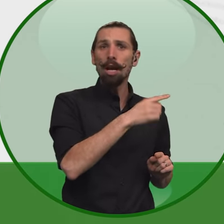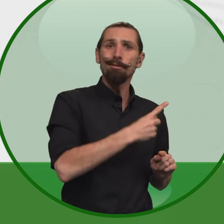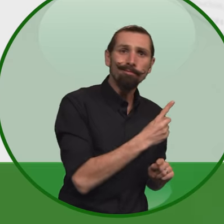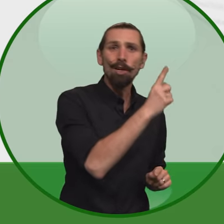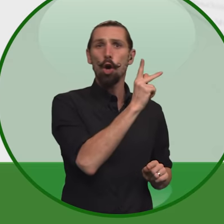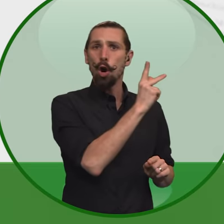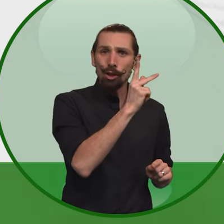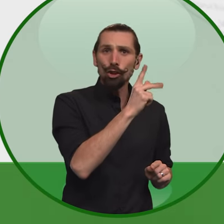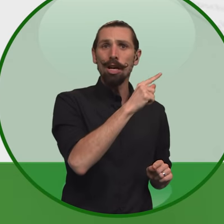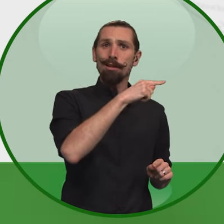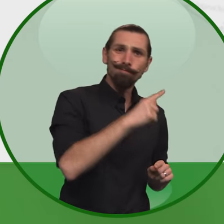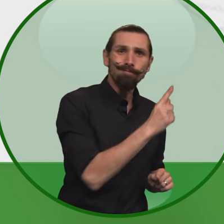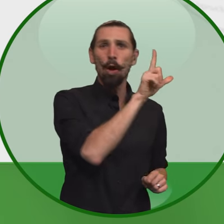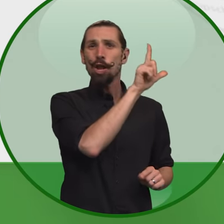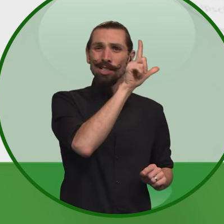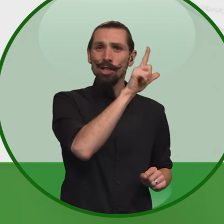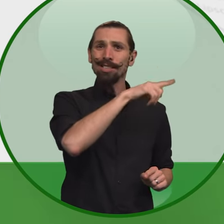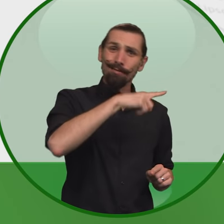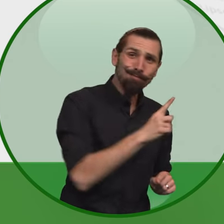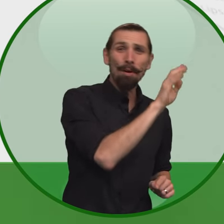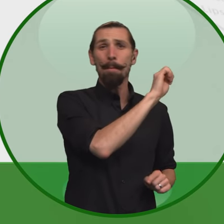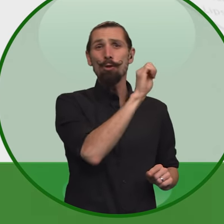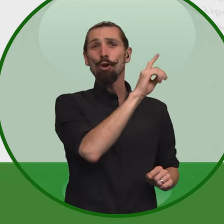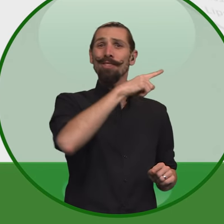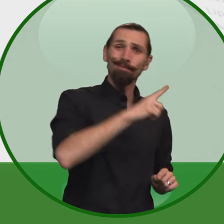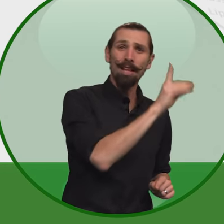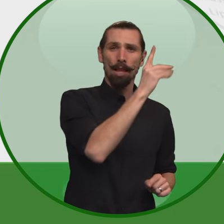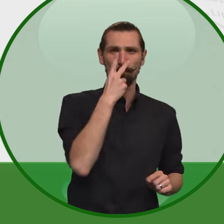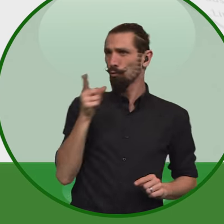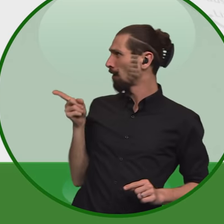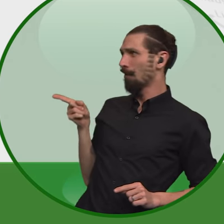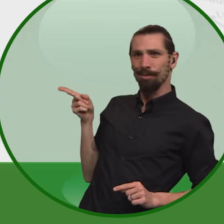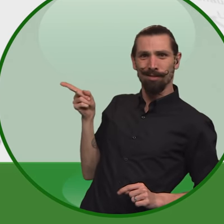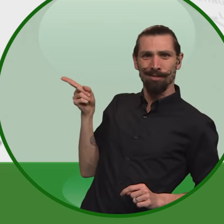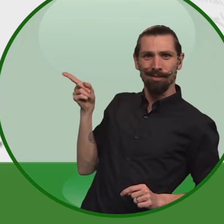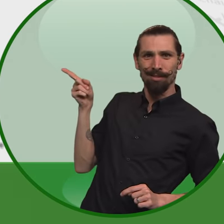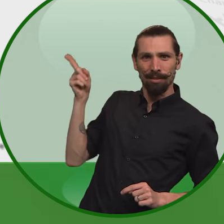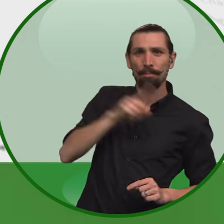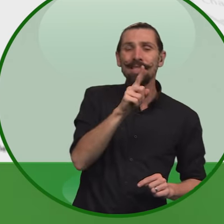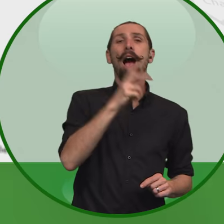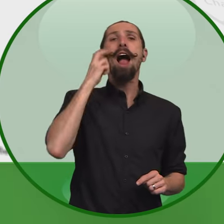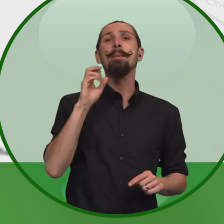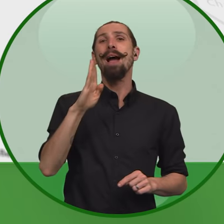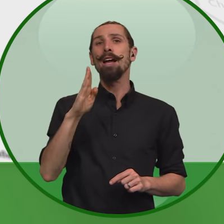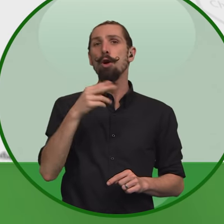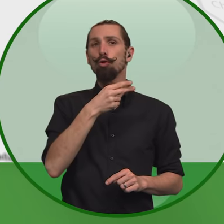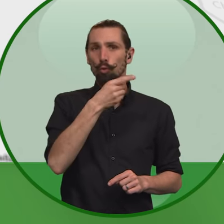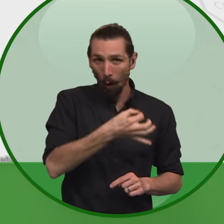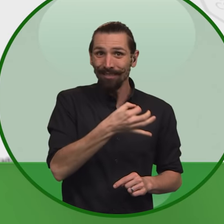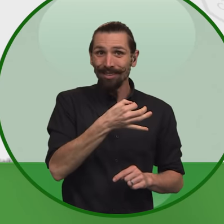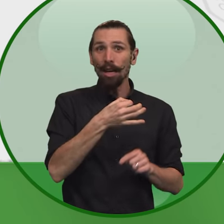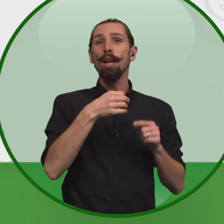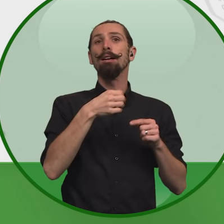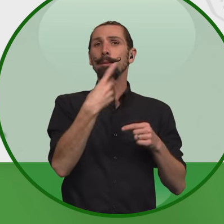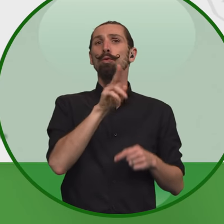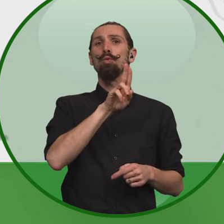Märkische Heide, zur Lichtenrader Damm, Mariendorfer Damm-Bukower Chaussee, Alt-Mariendorf mit Umsteigemöglichkeit zur U6